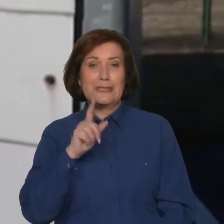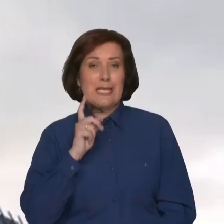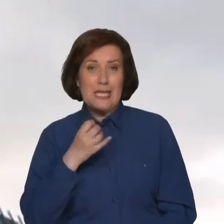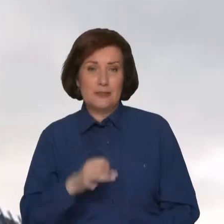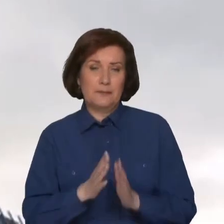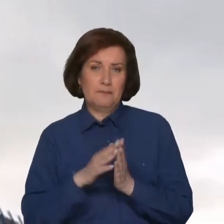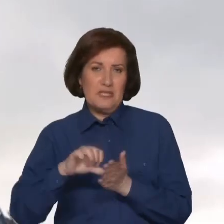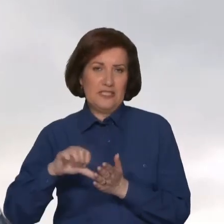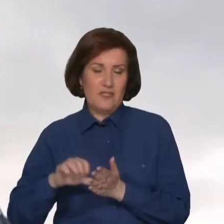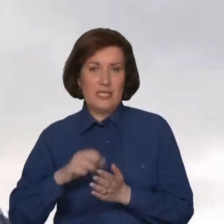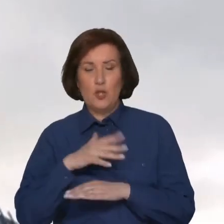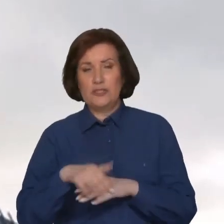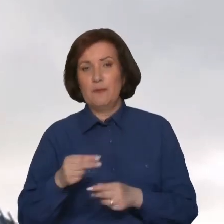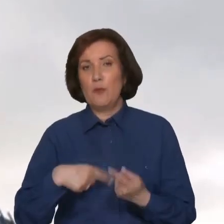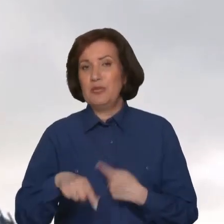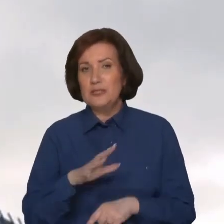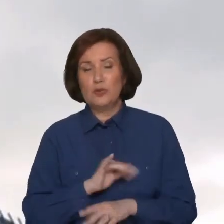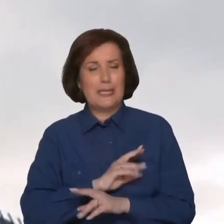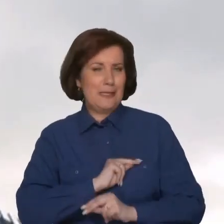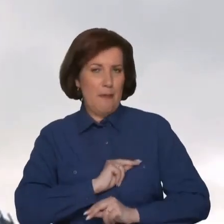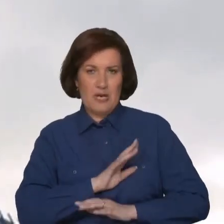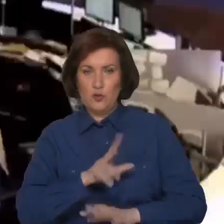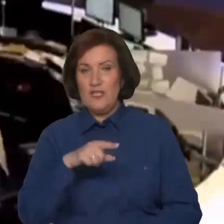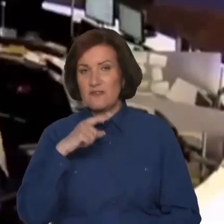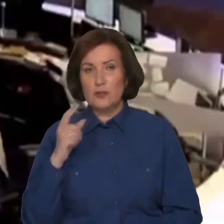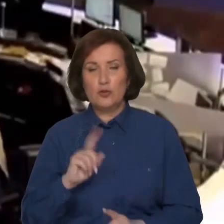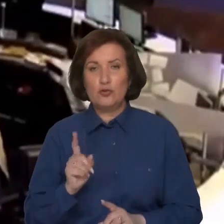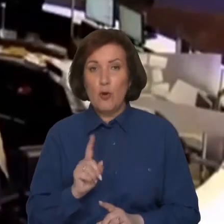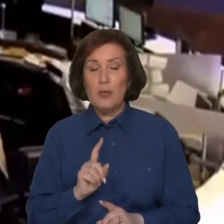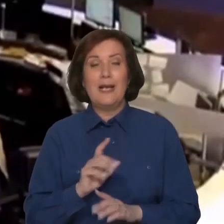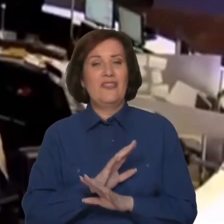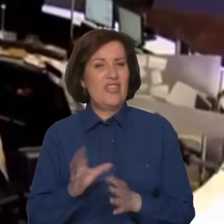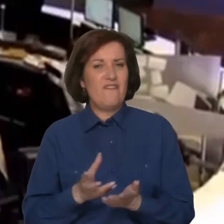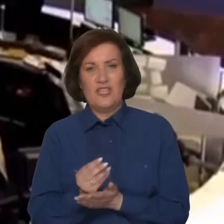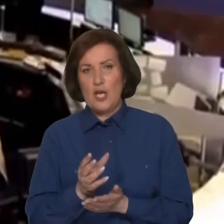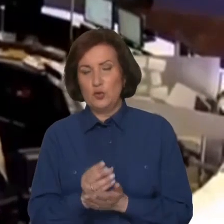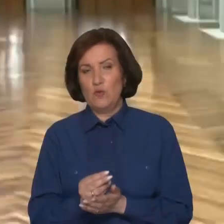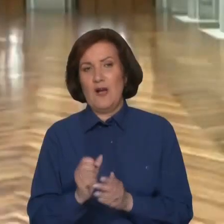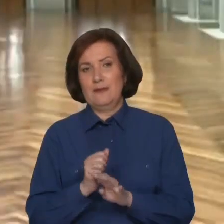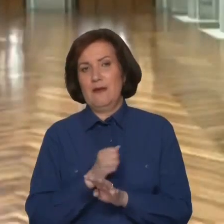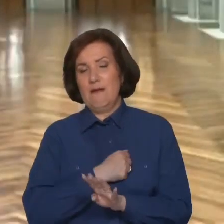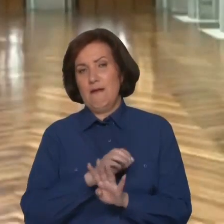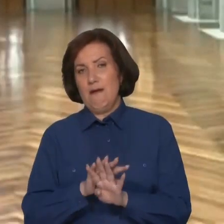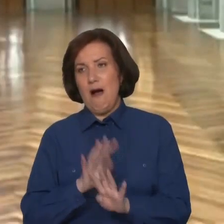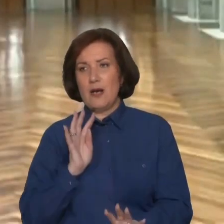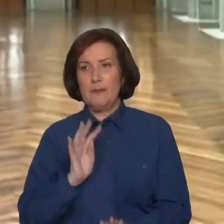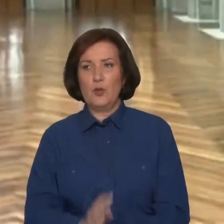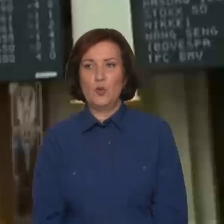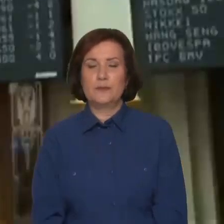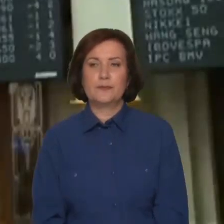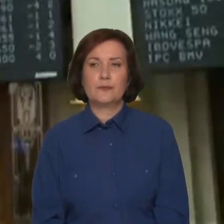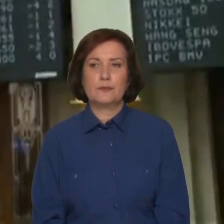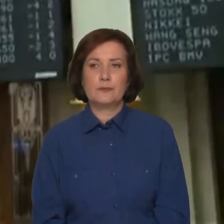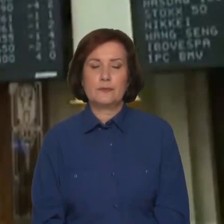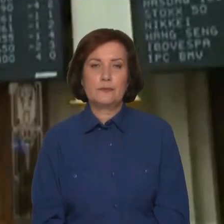Зеленський закликав представників іноземного бізнесу не працювати у Росії, щоб, зокрема, не фінансувати її армію. Ірина Гуць, Артем